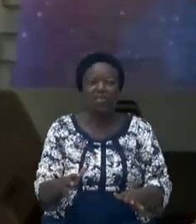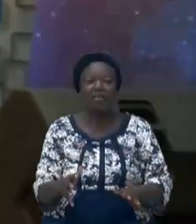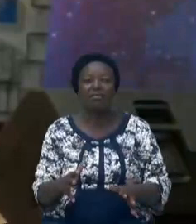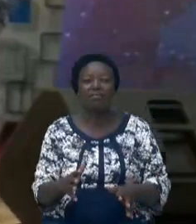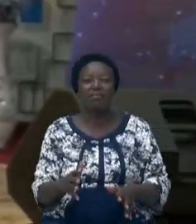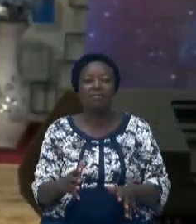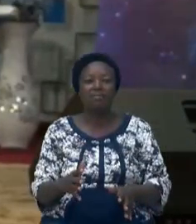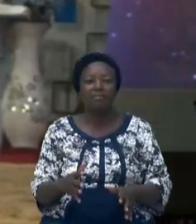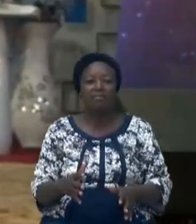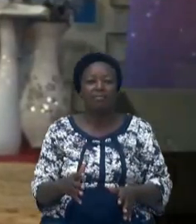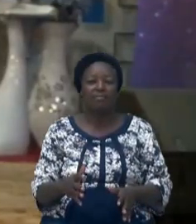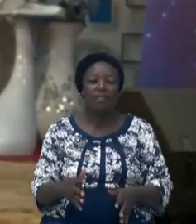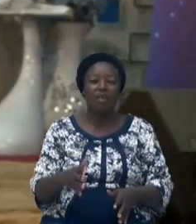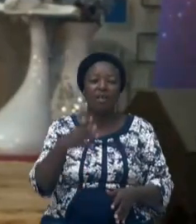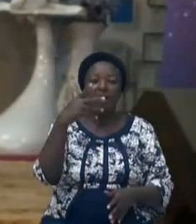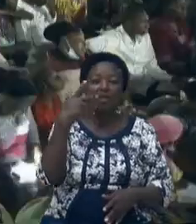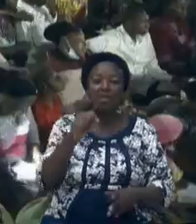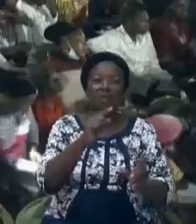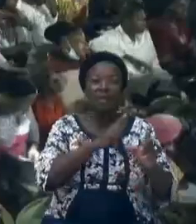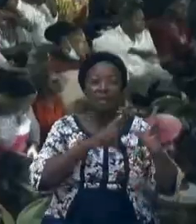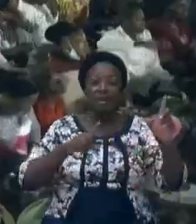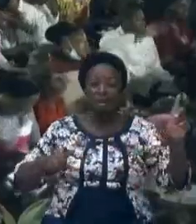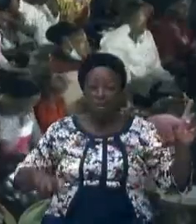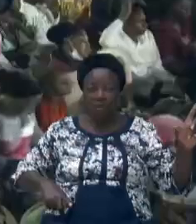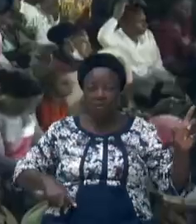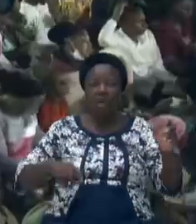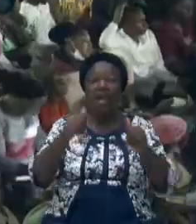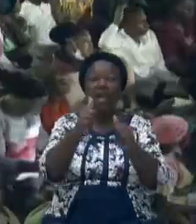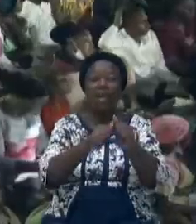le mot accompli est de macri accompli